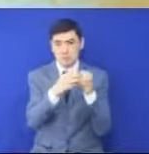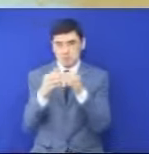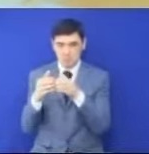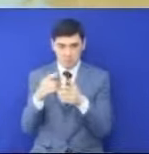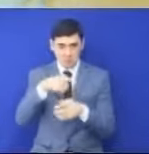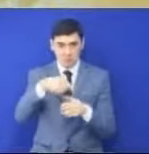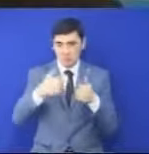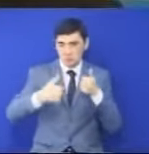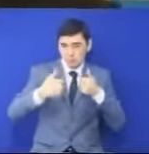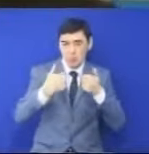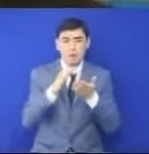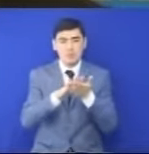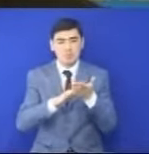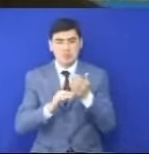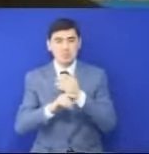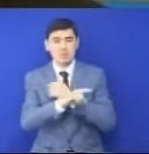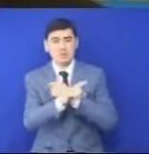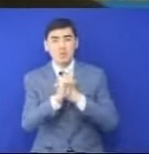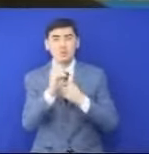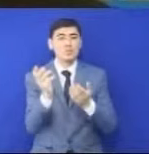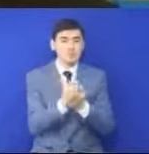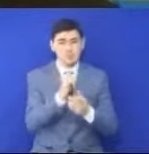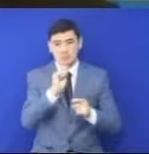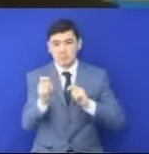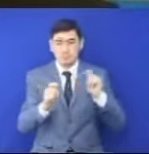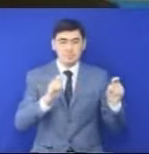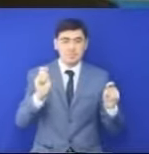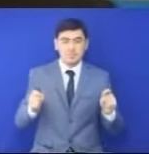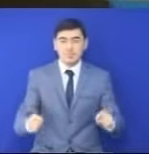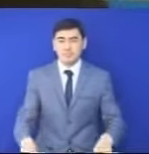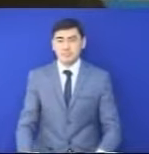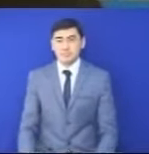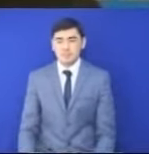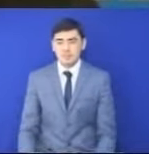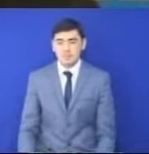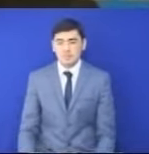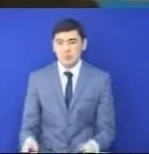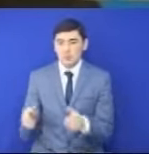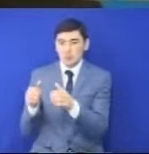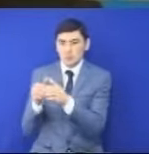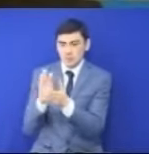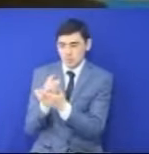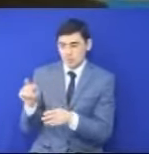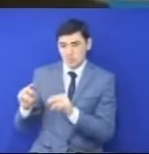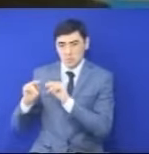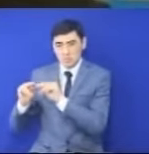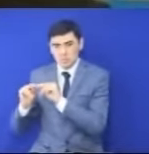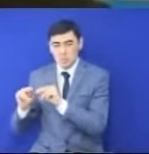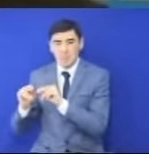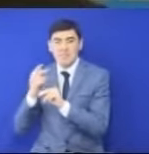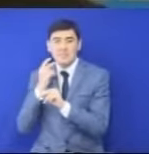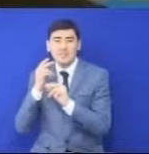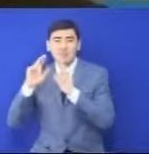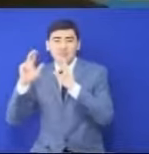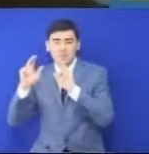награждение. Соревнования проходят на хорошем уровне. У нас еще сохранились преподаватели-энтузиасты, которые